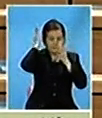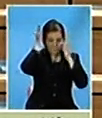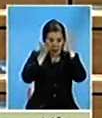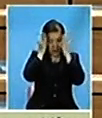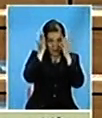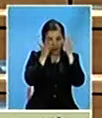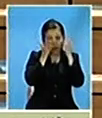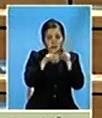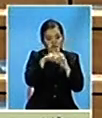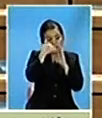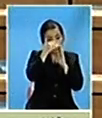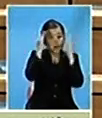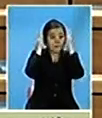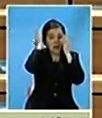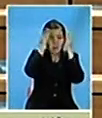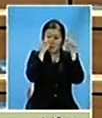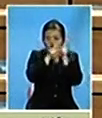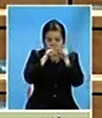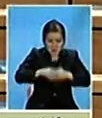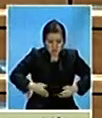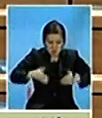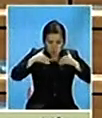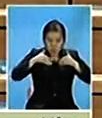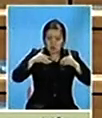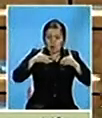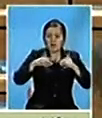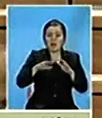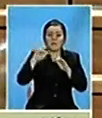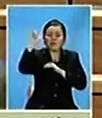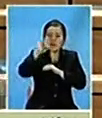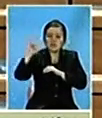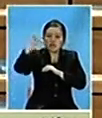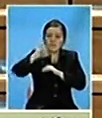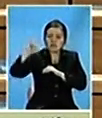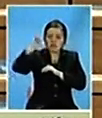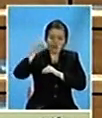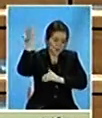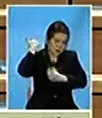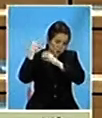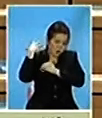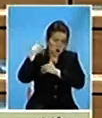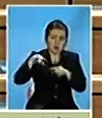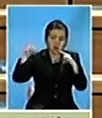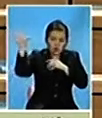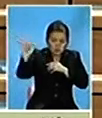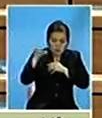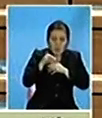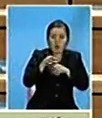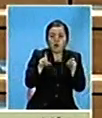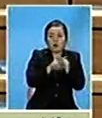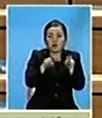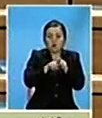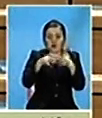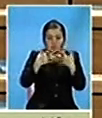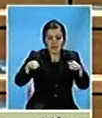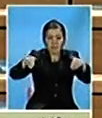ตันตรังกานูเปอร์ลิสและเคด้าเพราะเป็นเครือญาติกันมาตั้งแต่อดีตแต่ถูกเส้นเขตแด